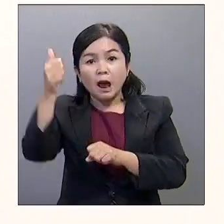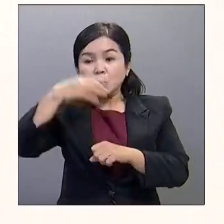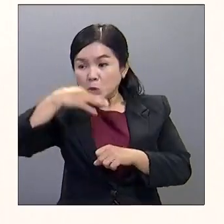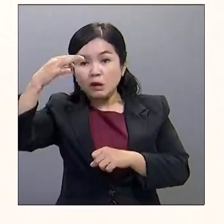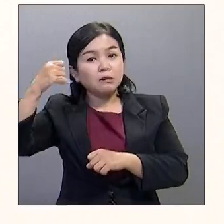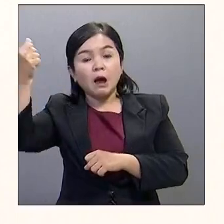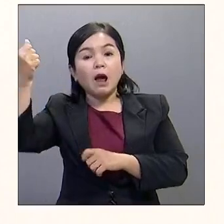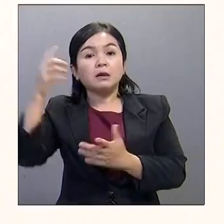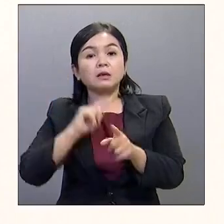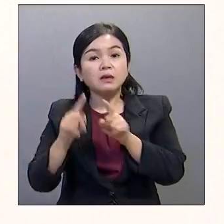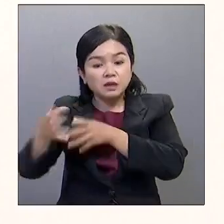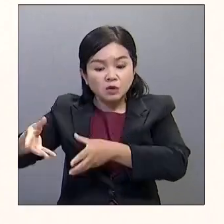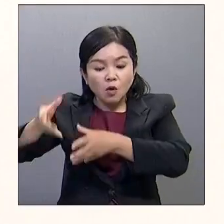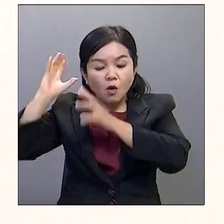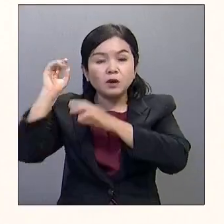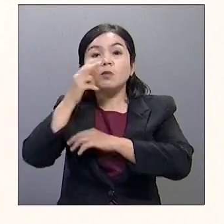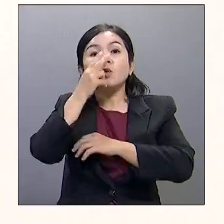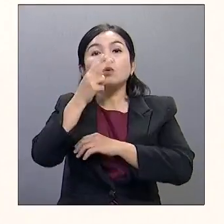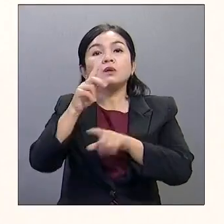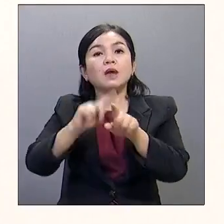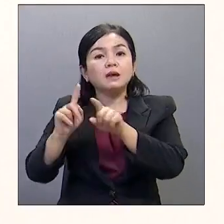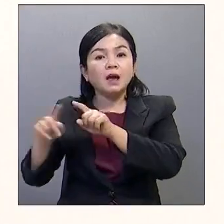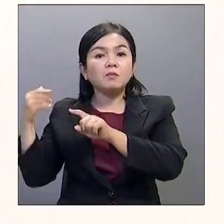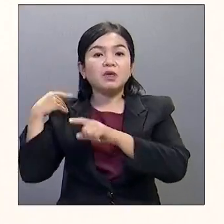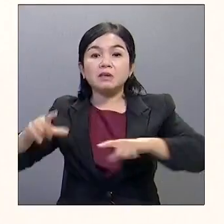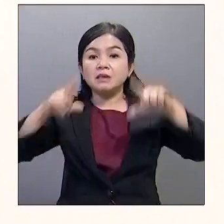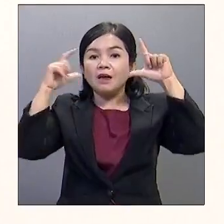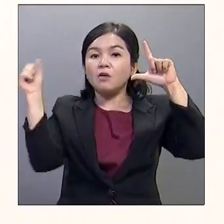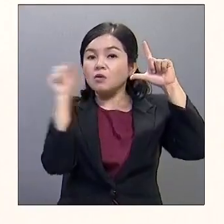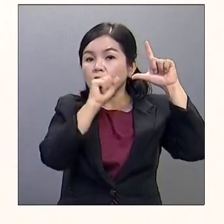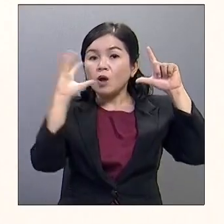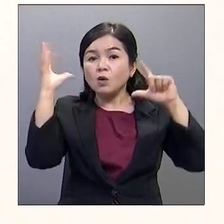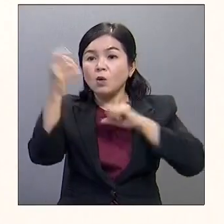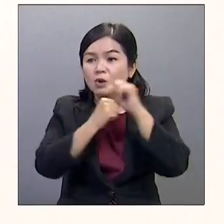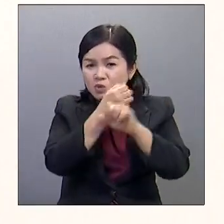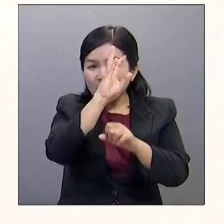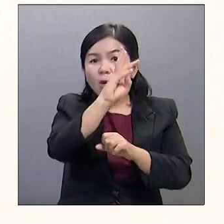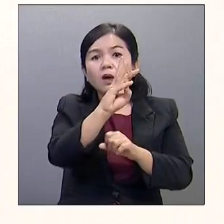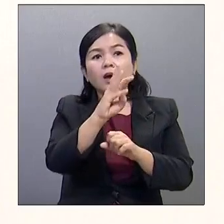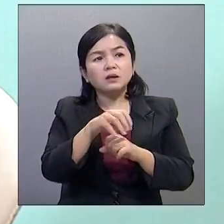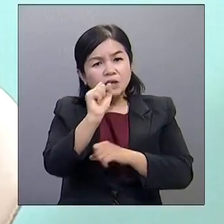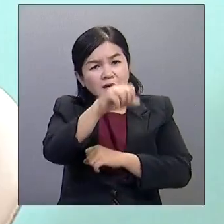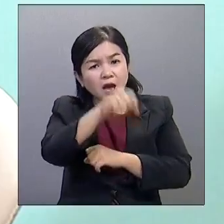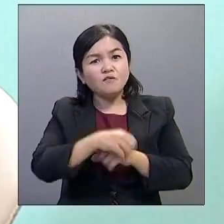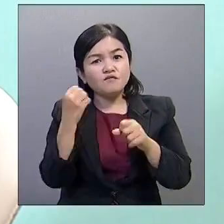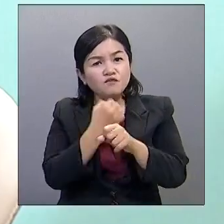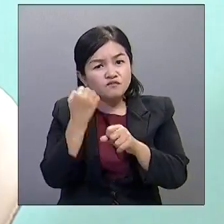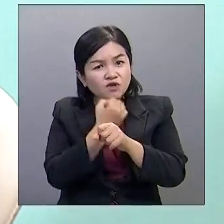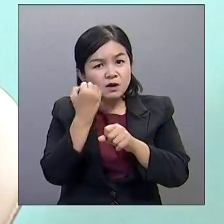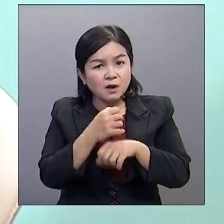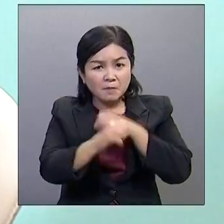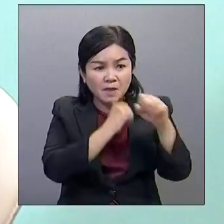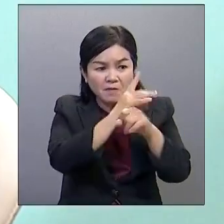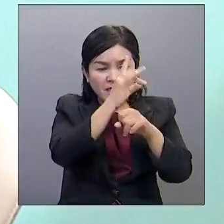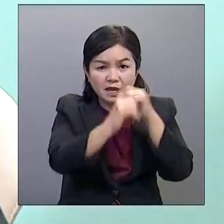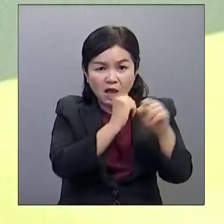ปินเดี๋ยวนี้คุณผู้ชมถ้าย้อนกลับไปเดี๋ยวนี้เดบิวต์กันเป็นศิลปินระดับโลกกันเนี่ยอายุ16เงี้ย ใช ่ใช่ เขาบอกว่าฝึกการเป็นศิลปินมาตั้งแต่8 9ข